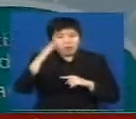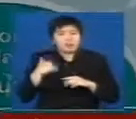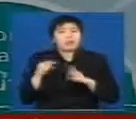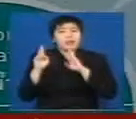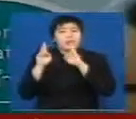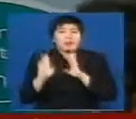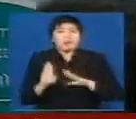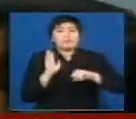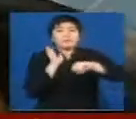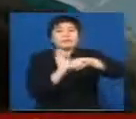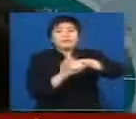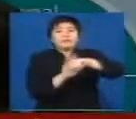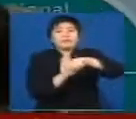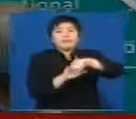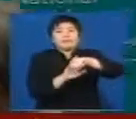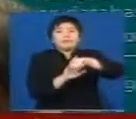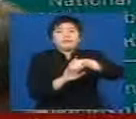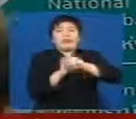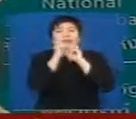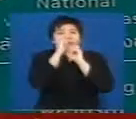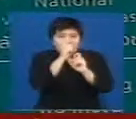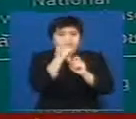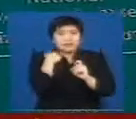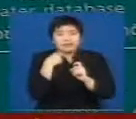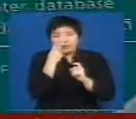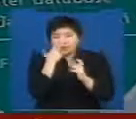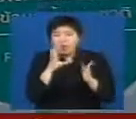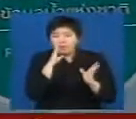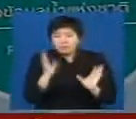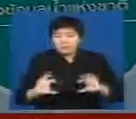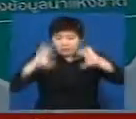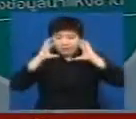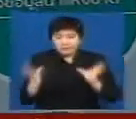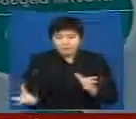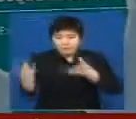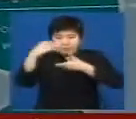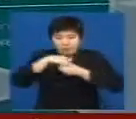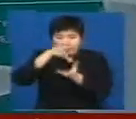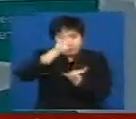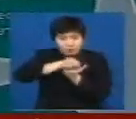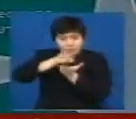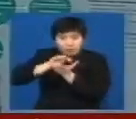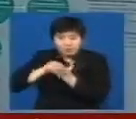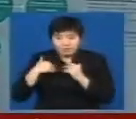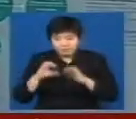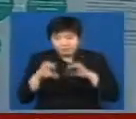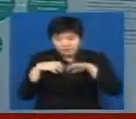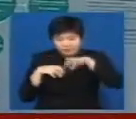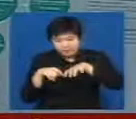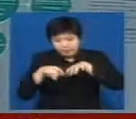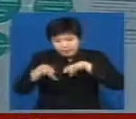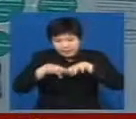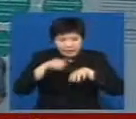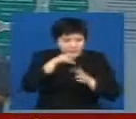บาลนะฮะมาข้อมูลมาคราวนี้ขยำรวมเลยนะฮะนี่รวมแล้วนะฮะนะรวมเลยนะฮะนี่